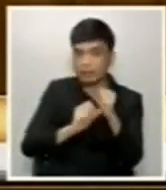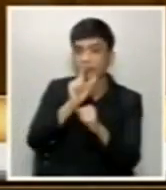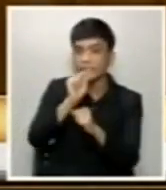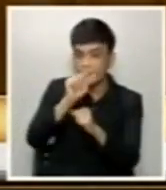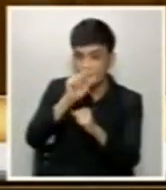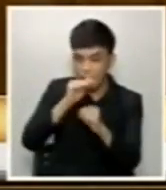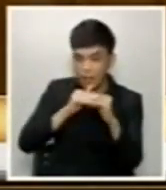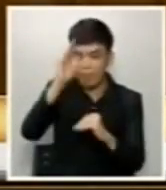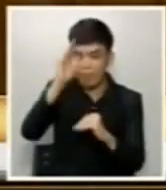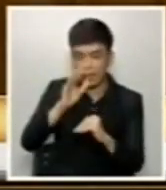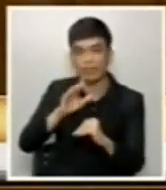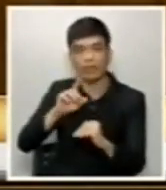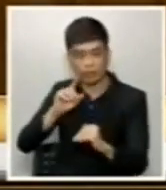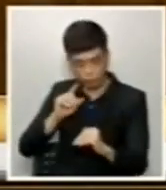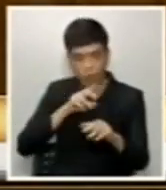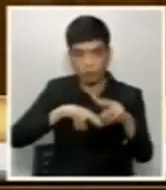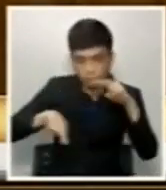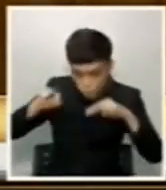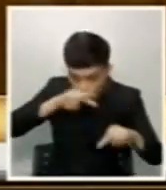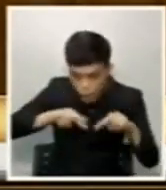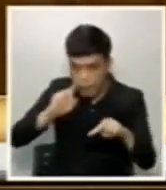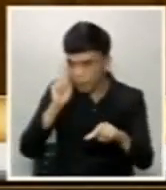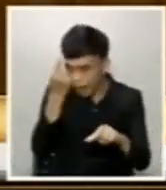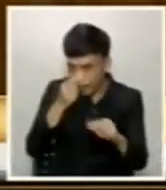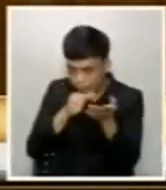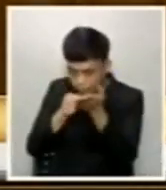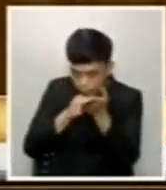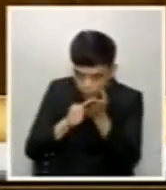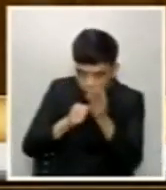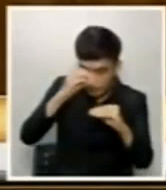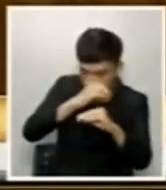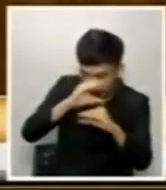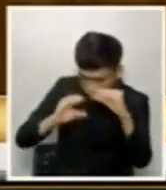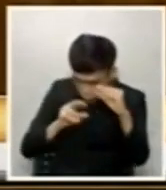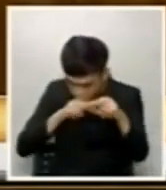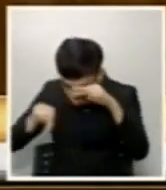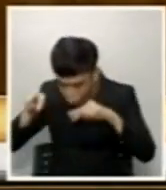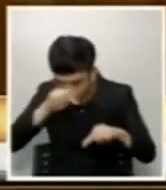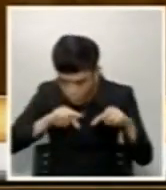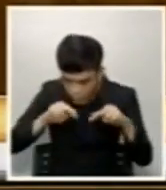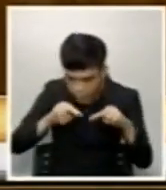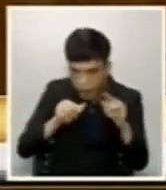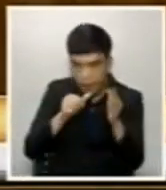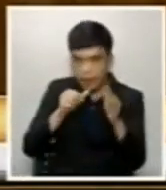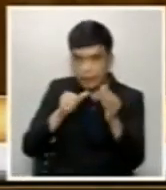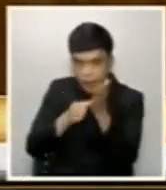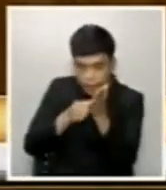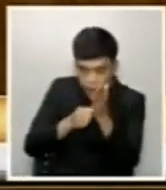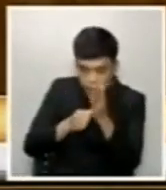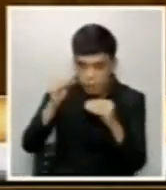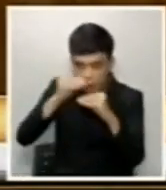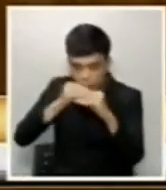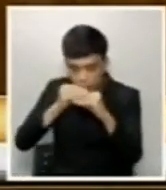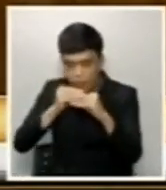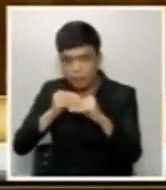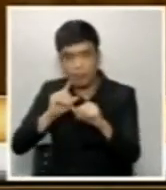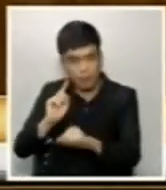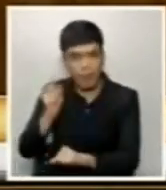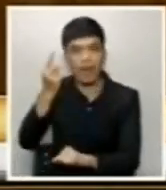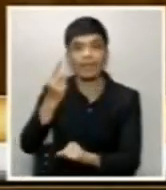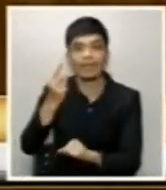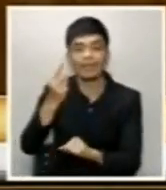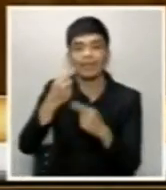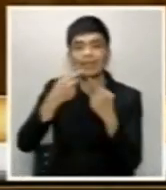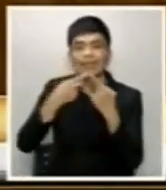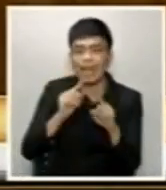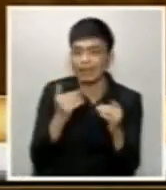นะถือเป็นนโยบายซึ่งเราได้ดำเนินการแล้วก็มีการสำรวจไว้แล้วทั้งหมดนะครับมาขึ้นทะเบียนไว้แล้วทั้งหมดเพียงแต่ว่าอาจจ